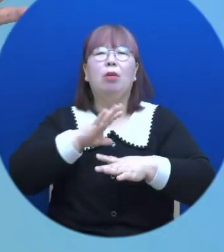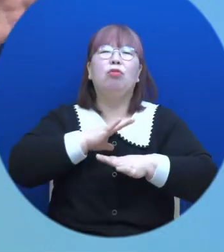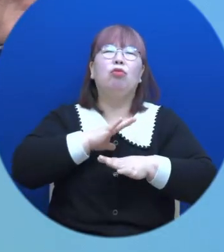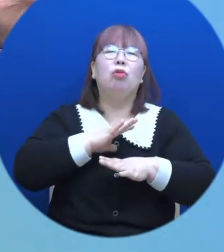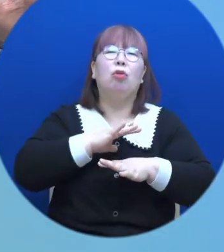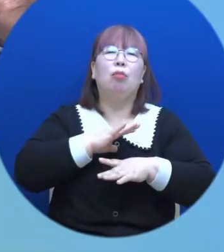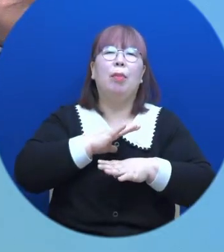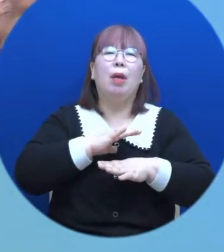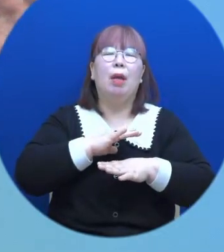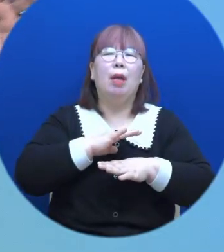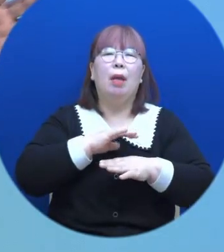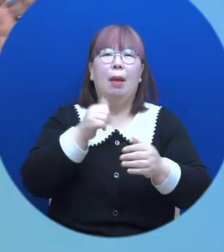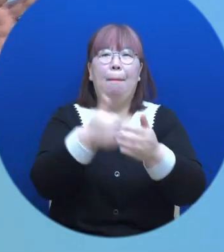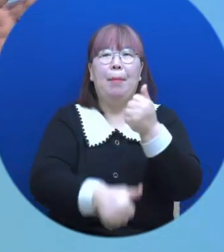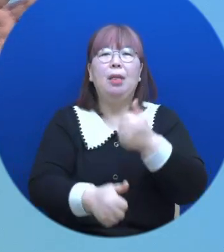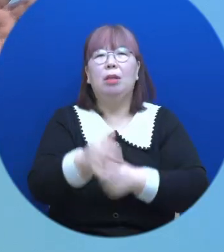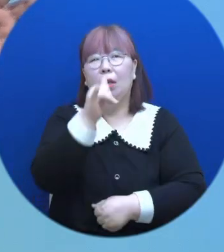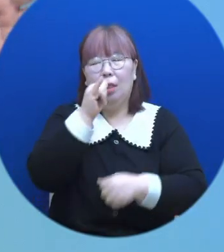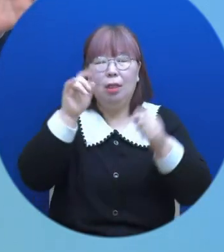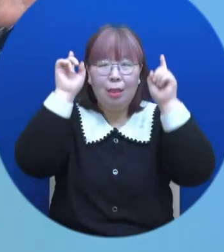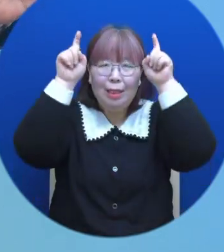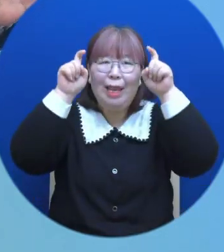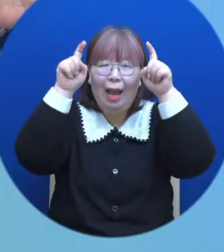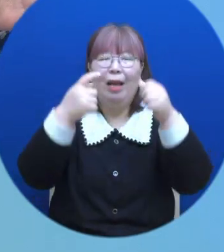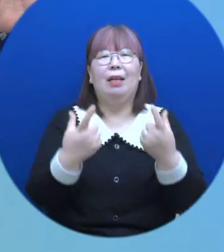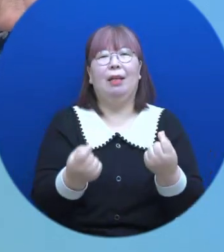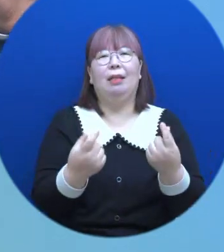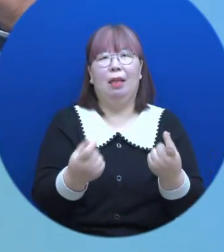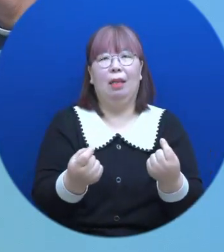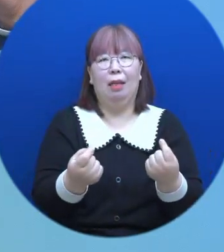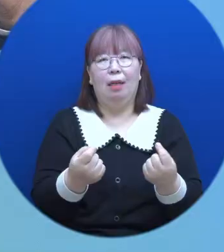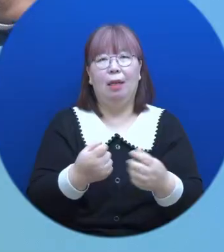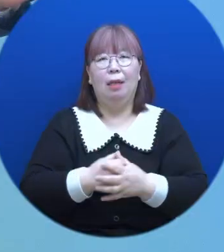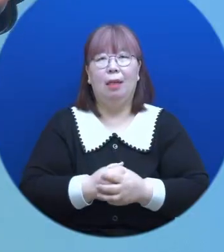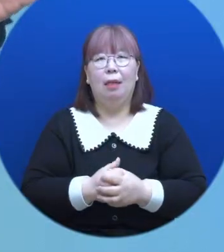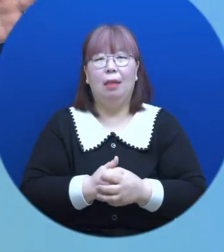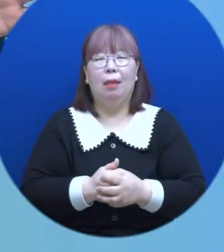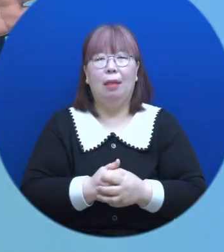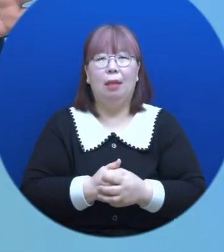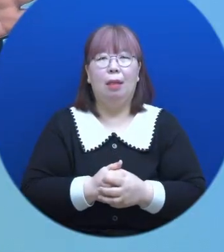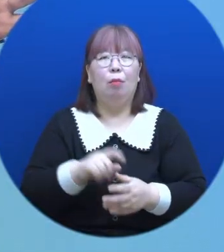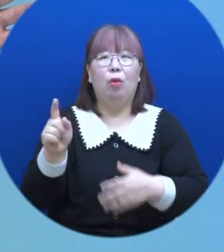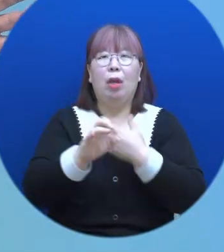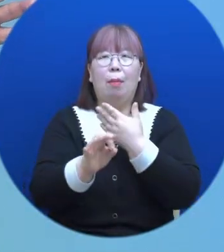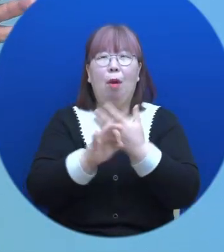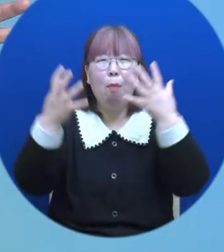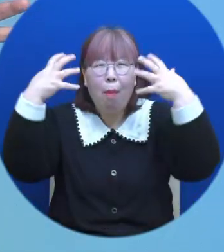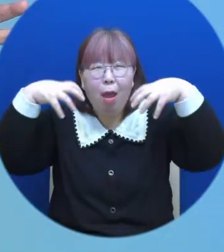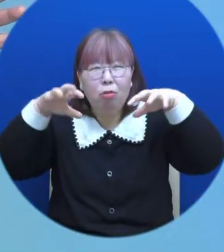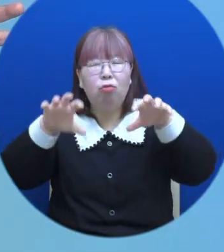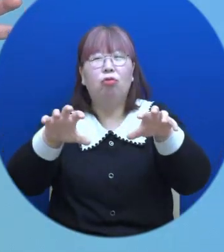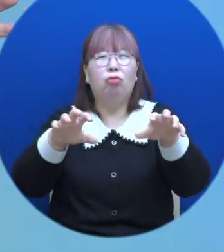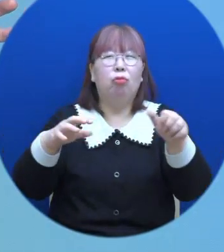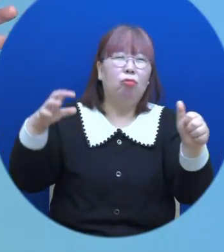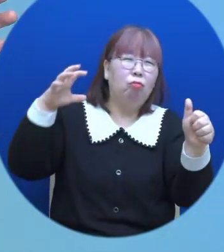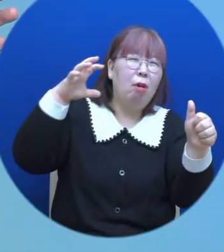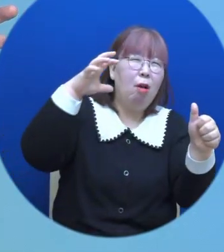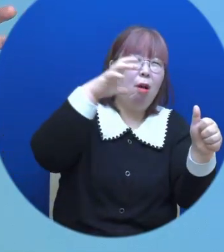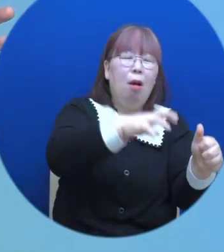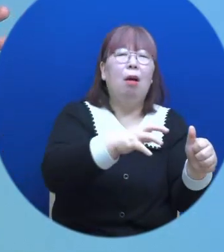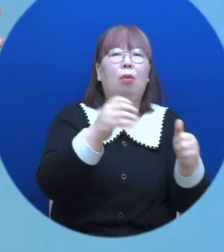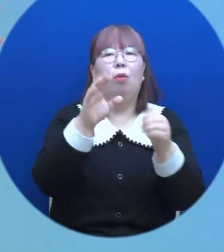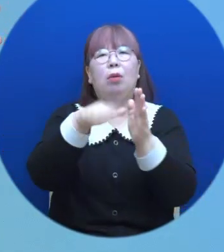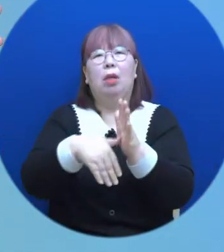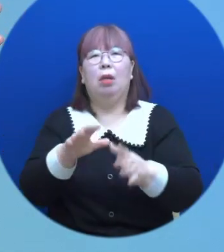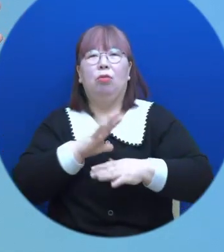두려움에 떨고 있는 양이요. 목자 없는 양이란 무엇입니까? 맹수의 위협에 노출되어